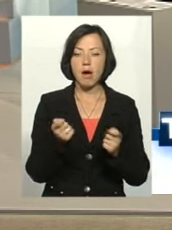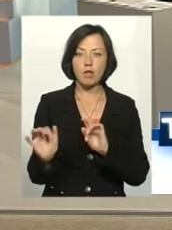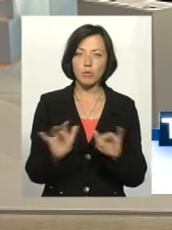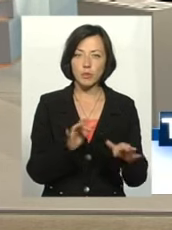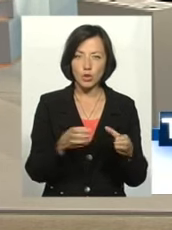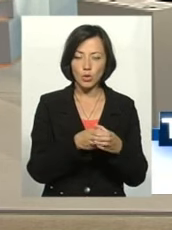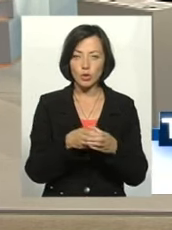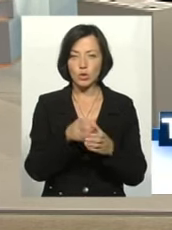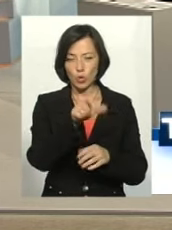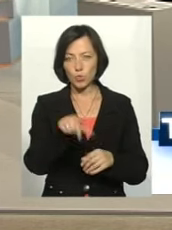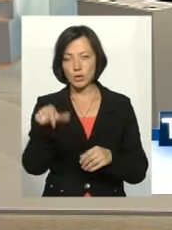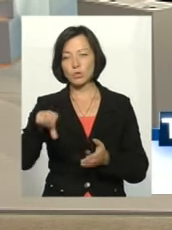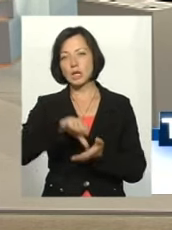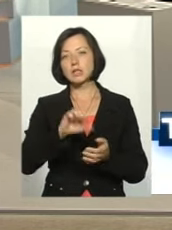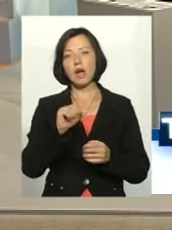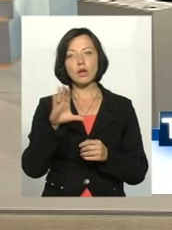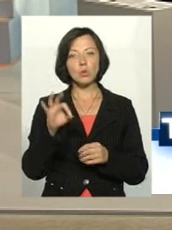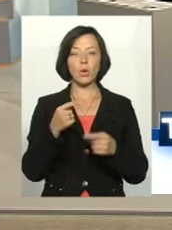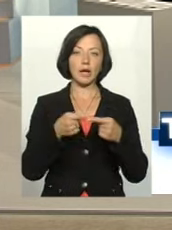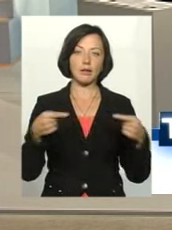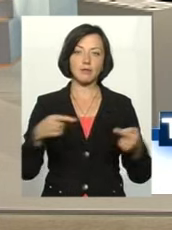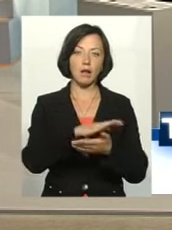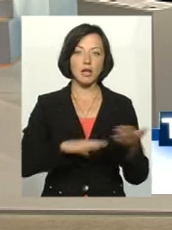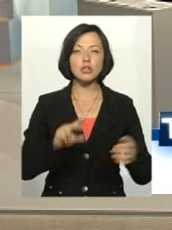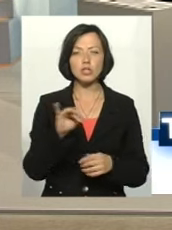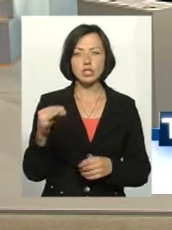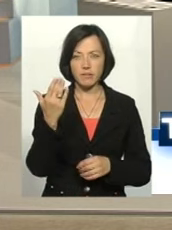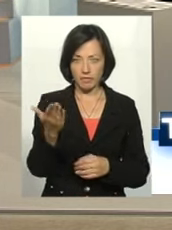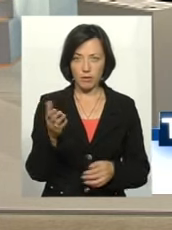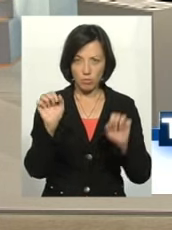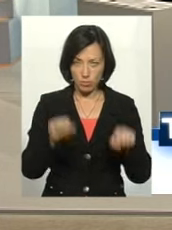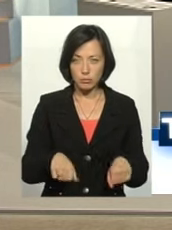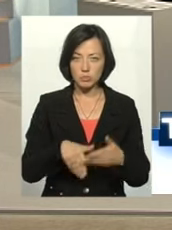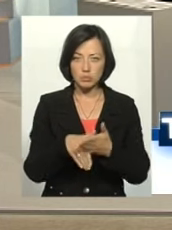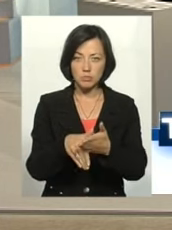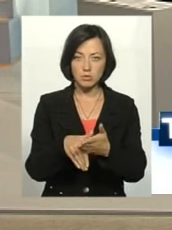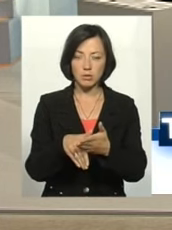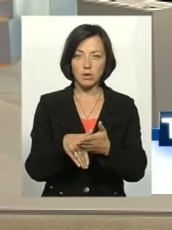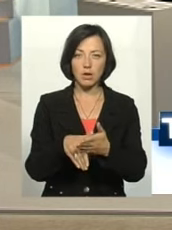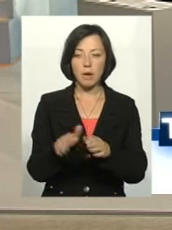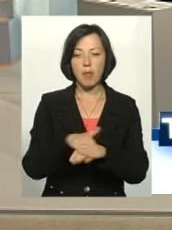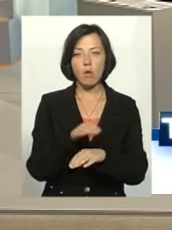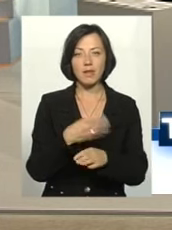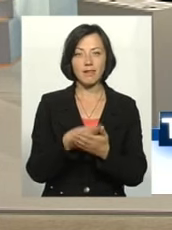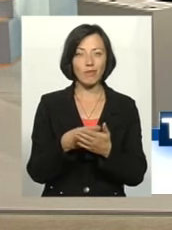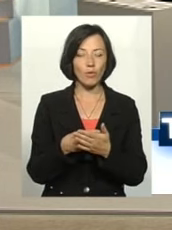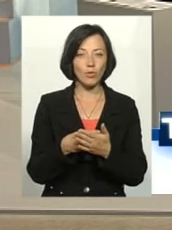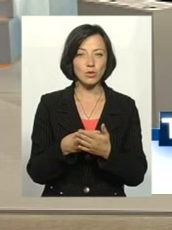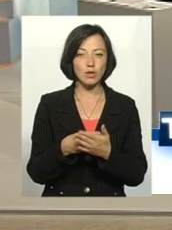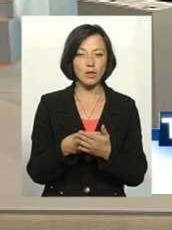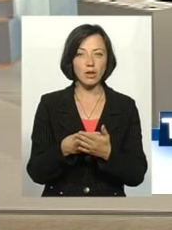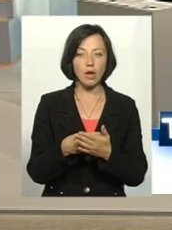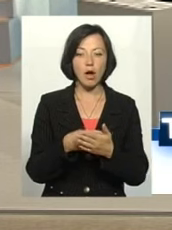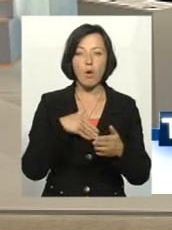групи, і учасники АТО, і так далі. Чи маєте ви можливість допомагати як благодійний фонд тим